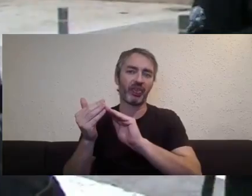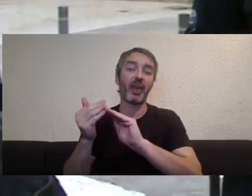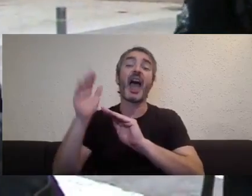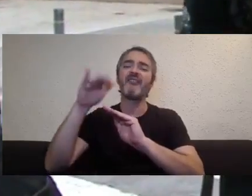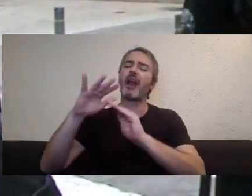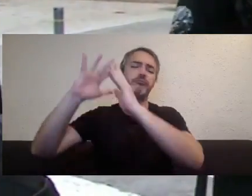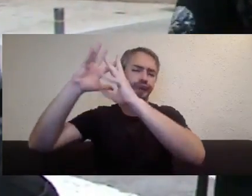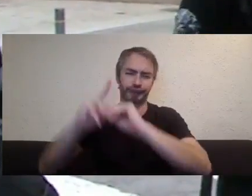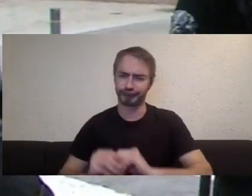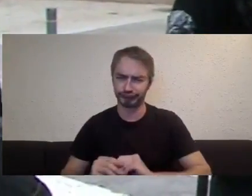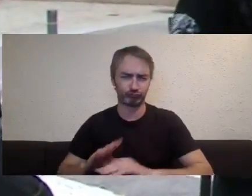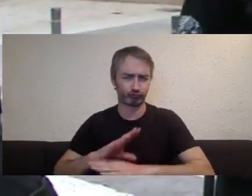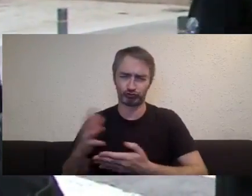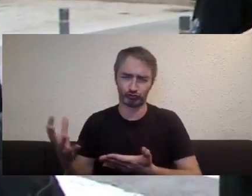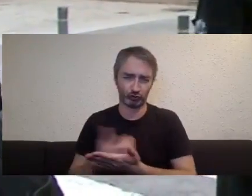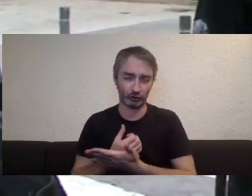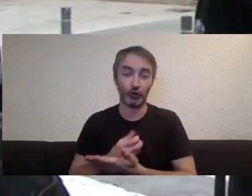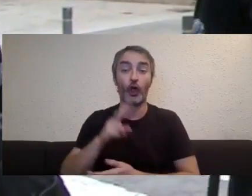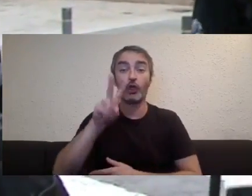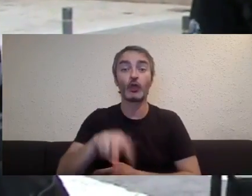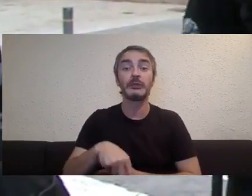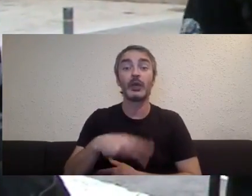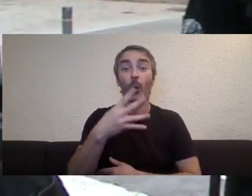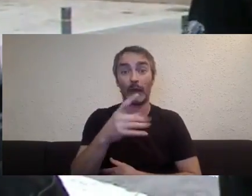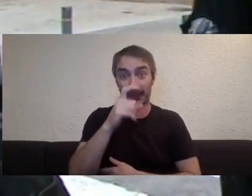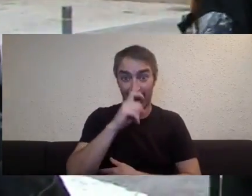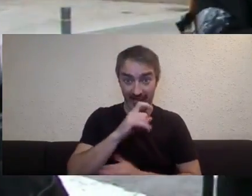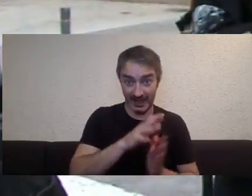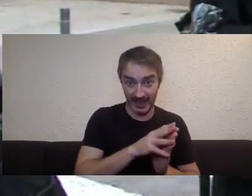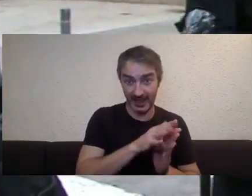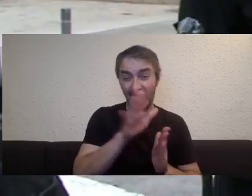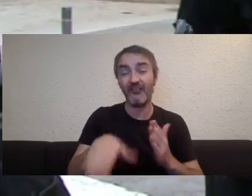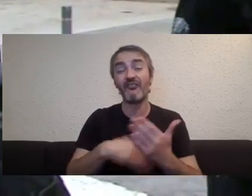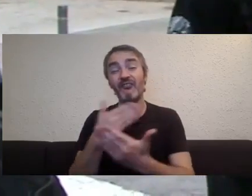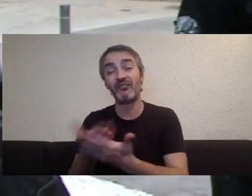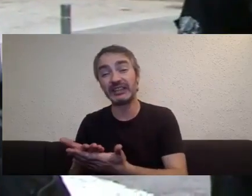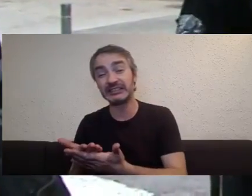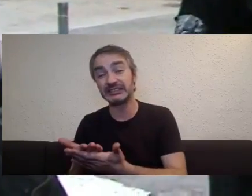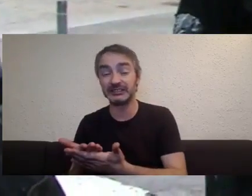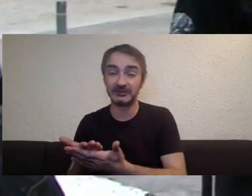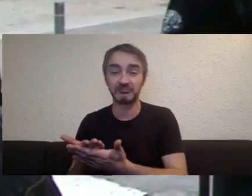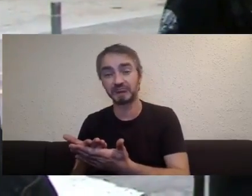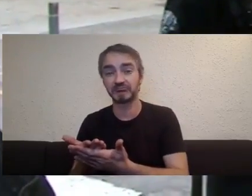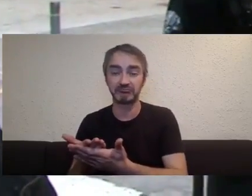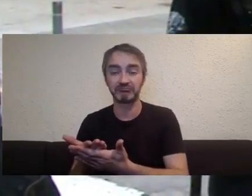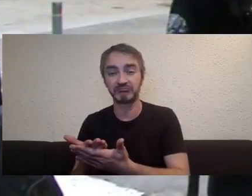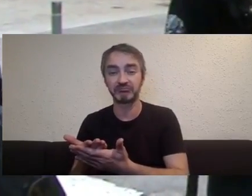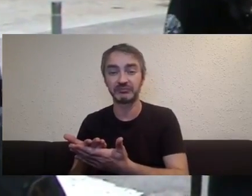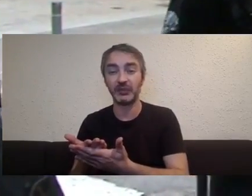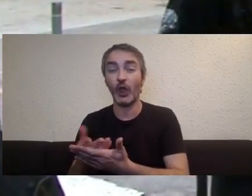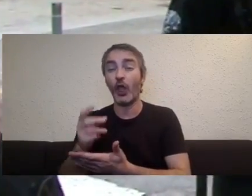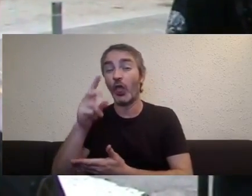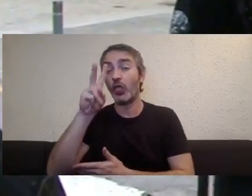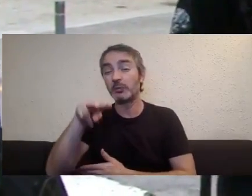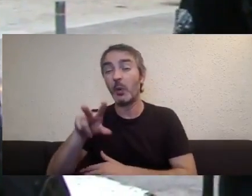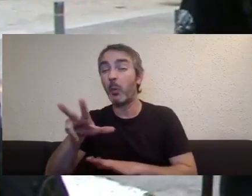bueno, en runes, el van acabar ja tirant a terra i bueno, des del 2004 fins